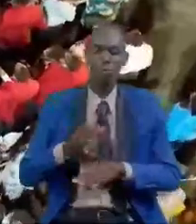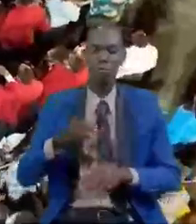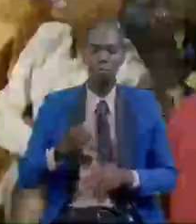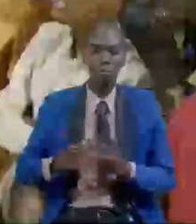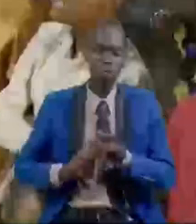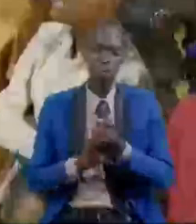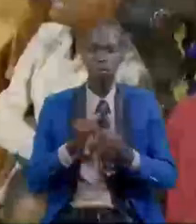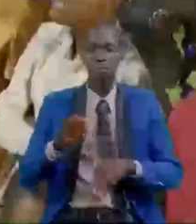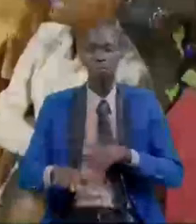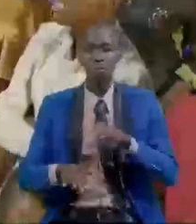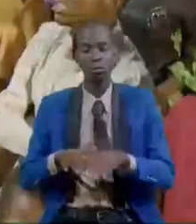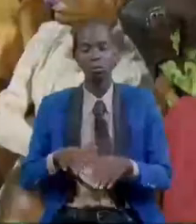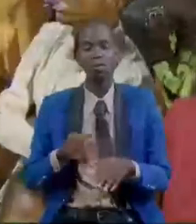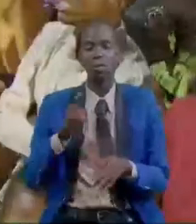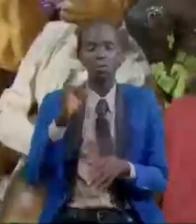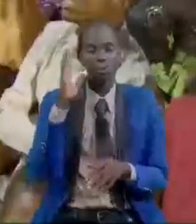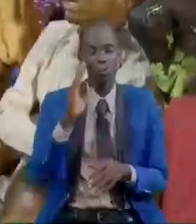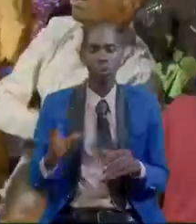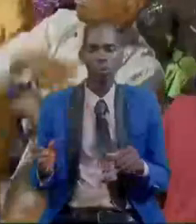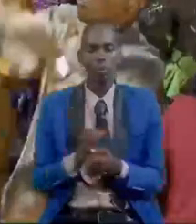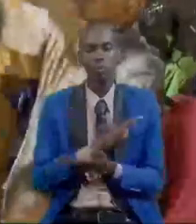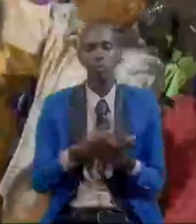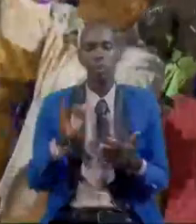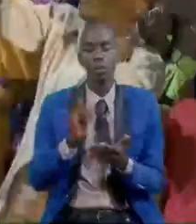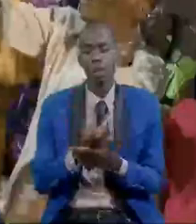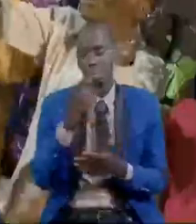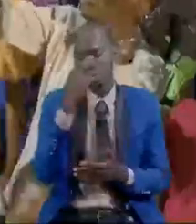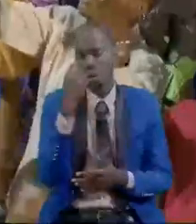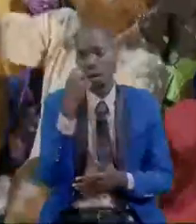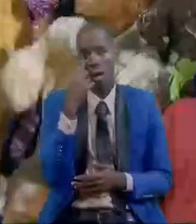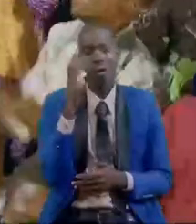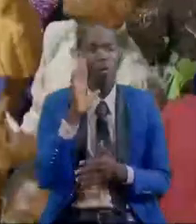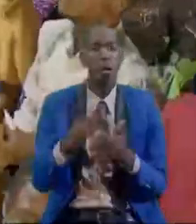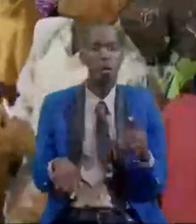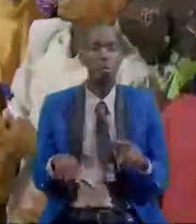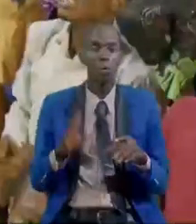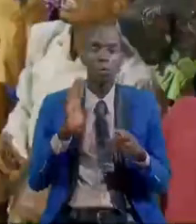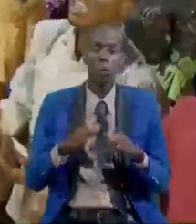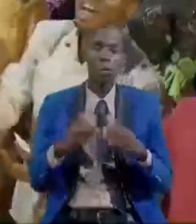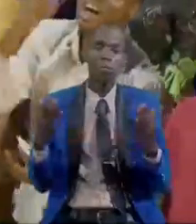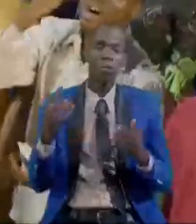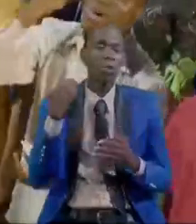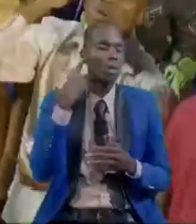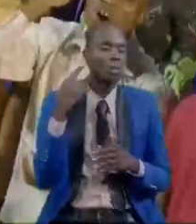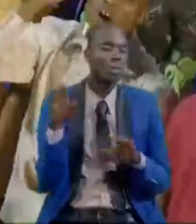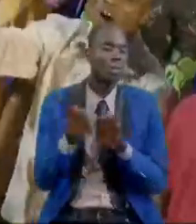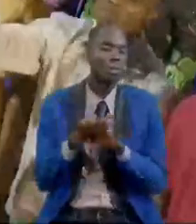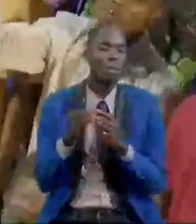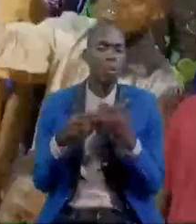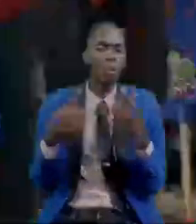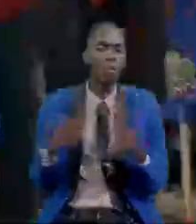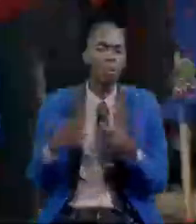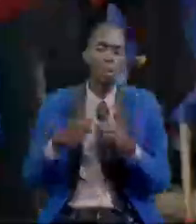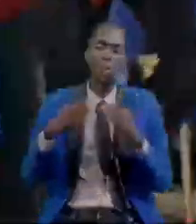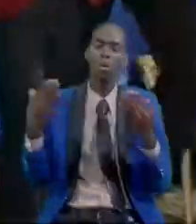béquilles. Et tes yeux aveugles, qu'est-ce qui va arriver ce soir, seront ouverts. Tes oreilles sourdes vont s'ouvrir.